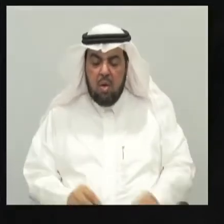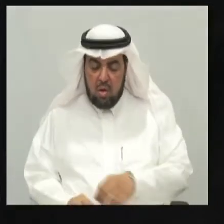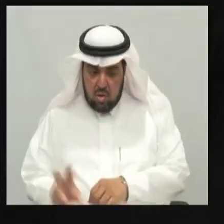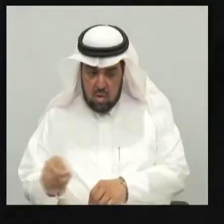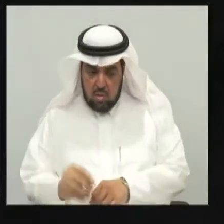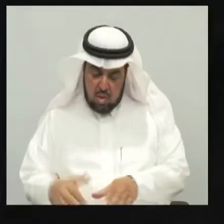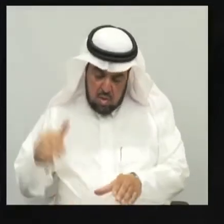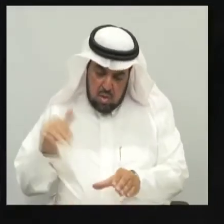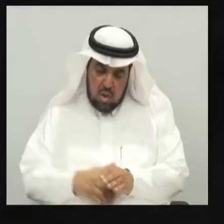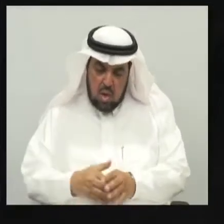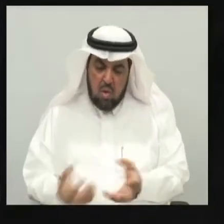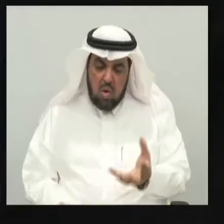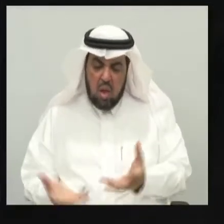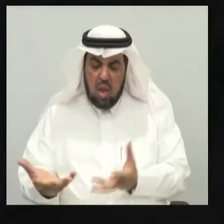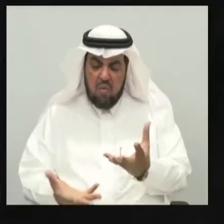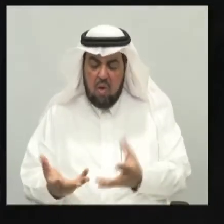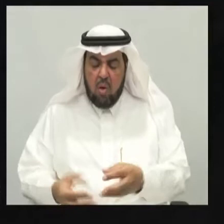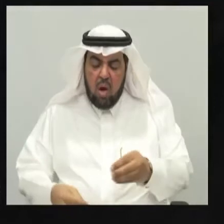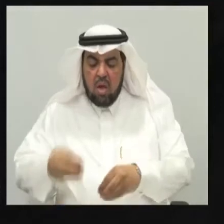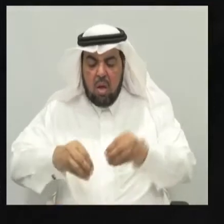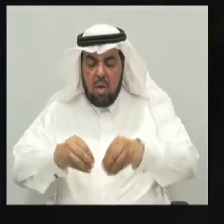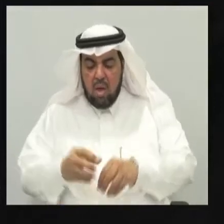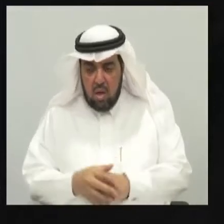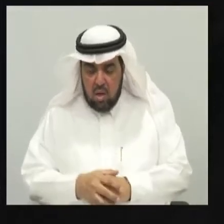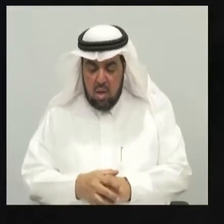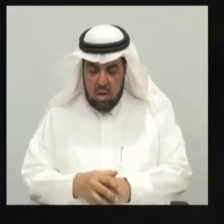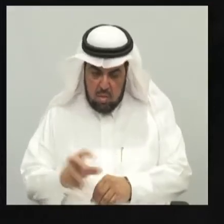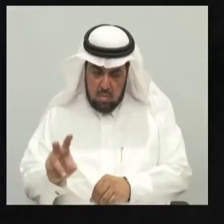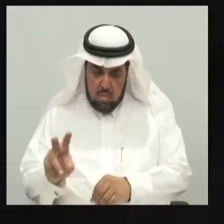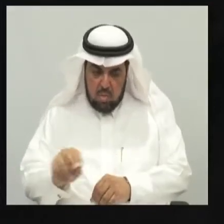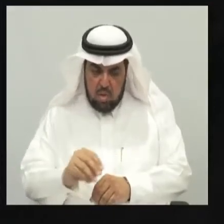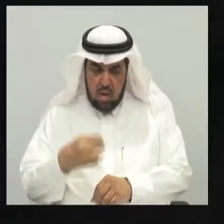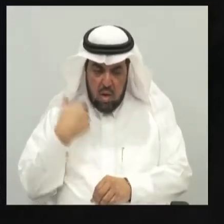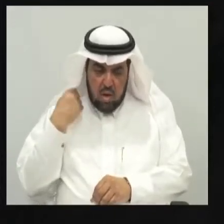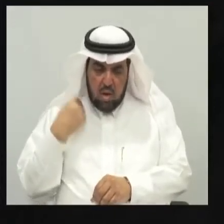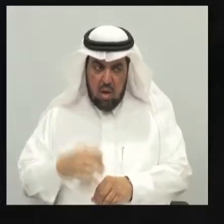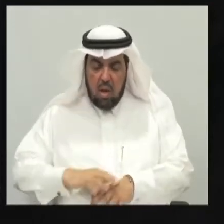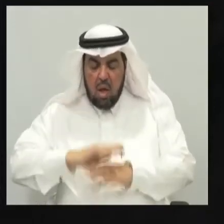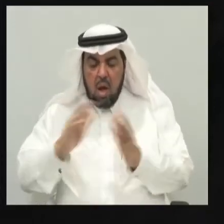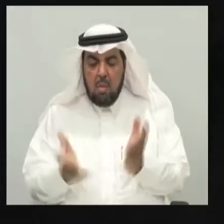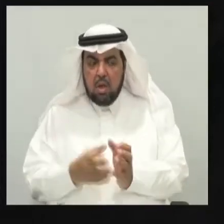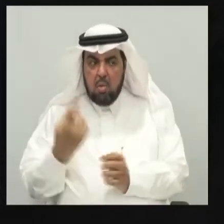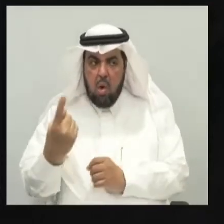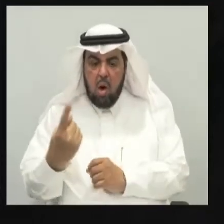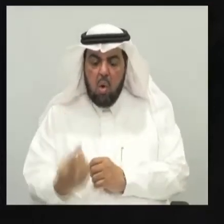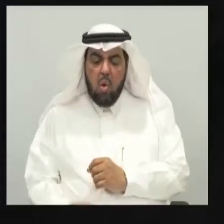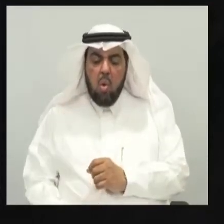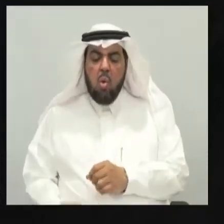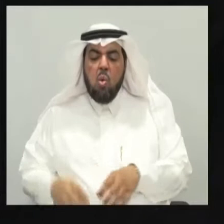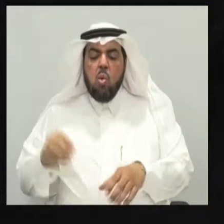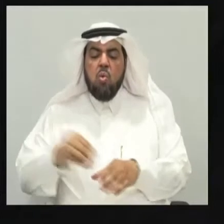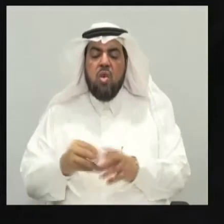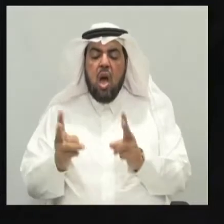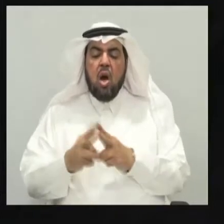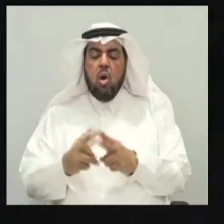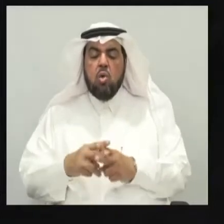عند دخول التفاعلات ماذا؟ الكيميائية. فمثال على ذلك، المجموعة الأولى كم يتواجد بها